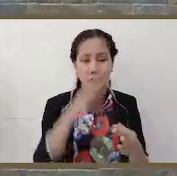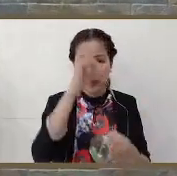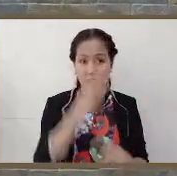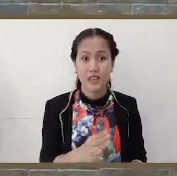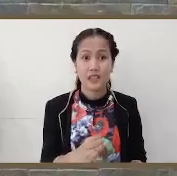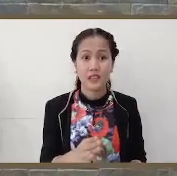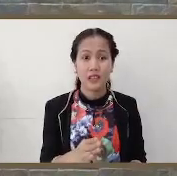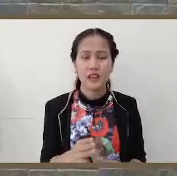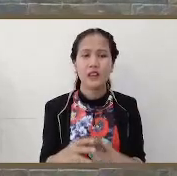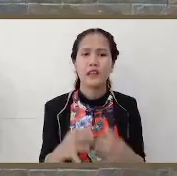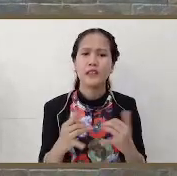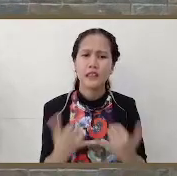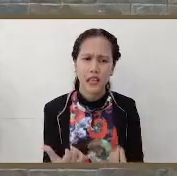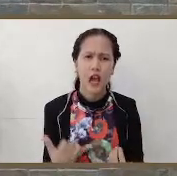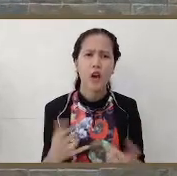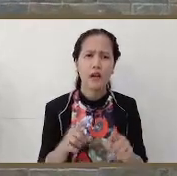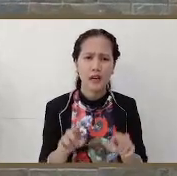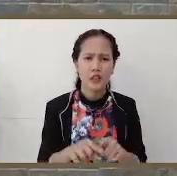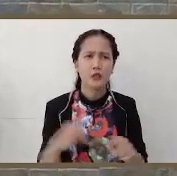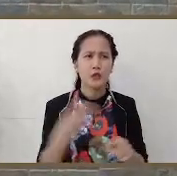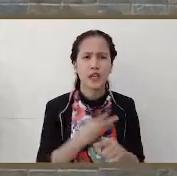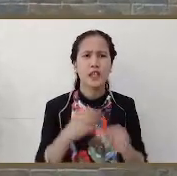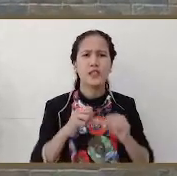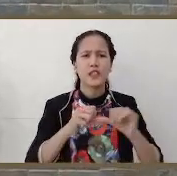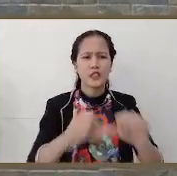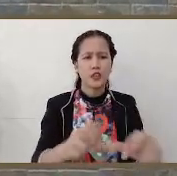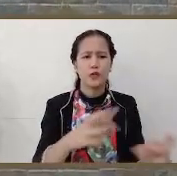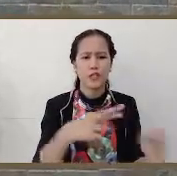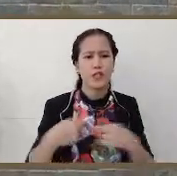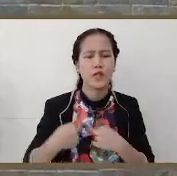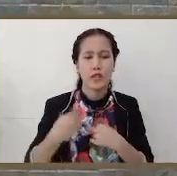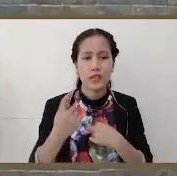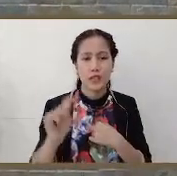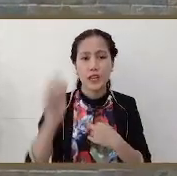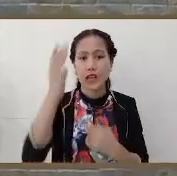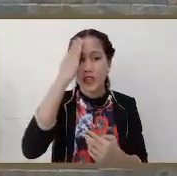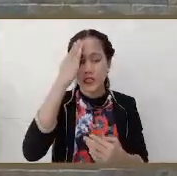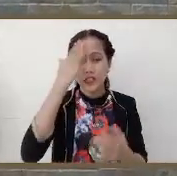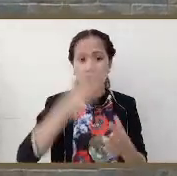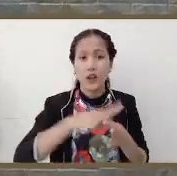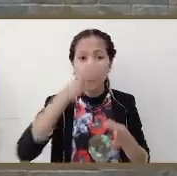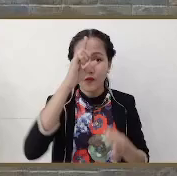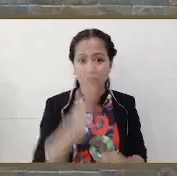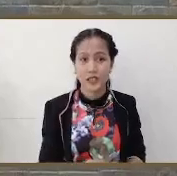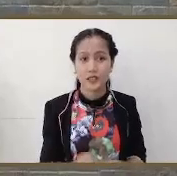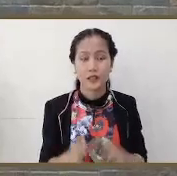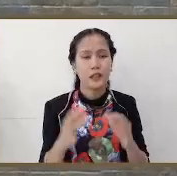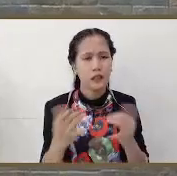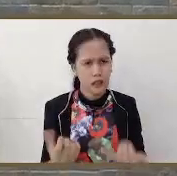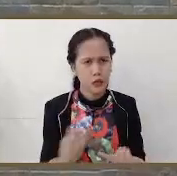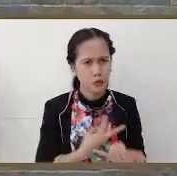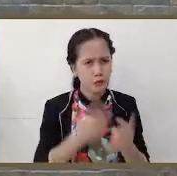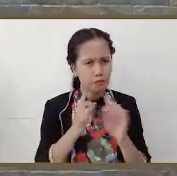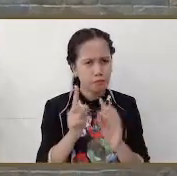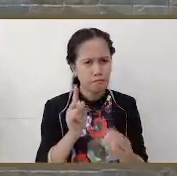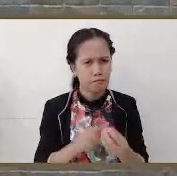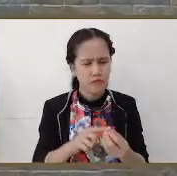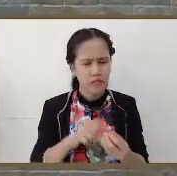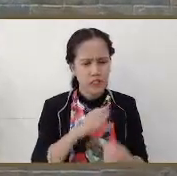keep on receiving the knowledge of God. Mga kapatid, ang pag-uusapan po natin ngayon is a